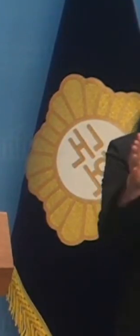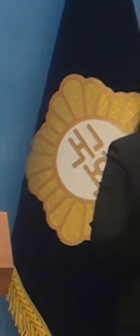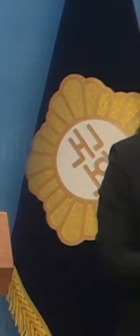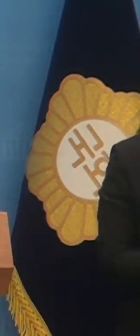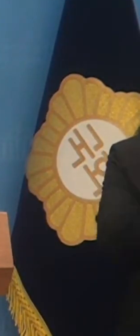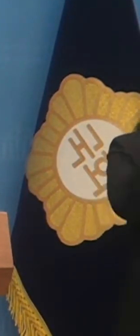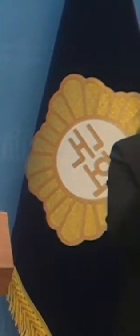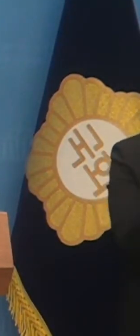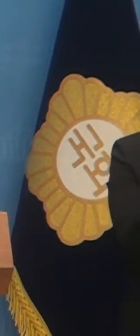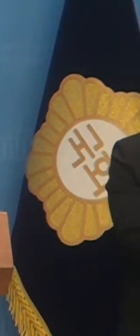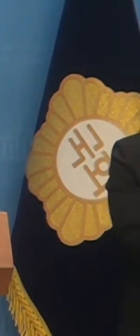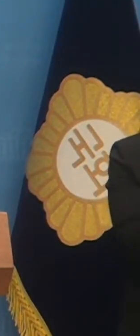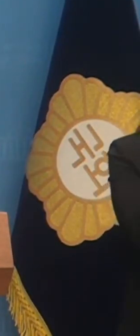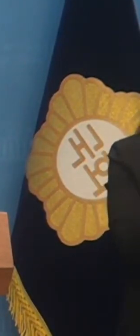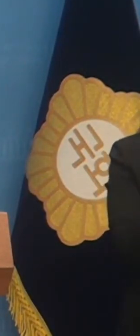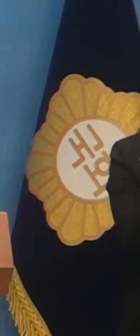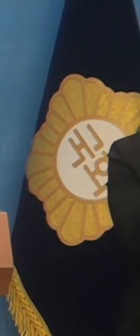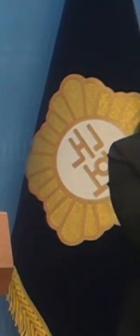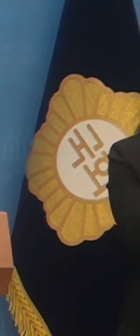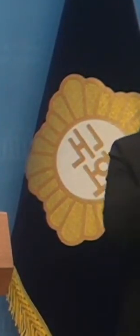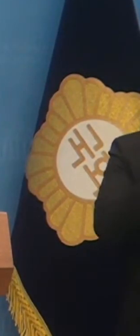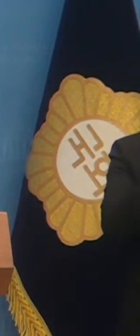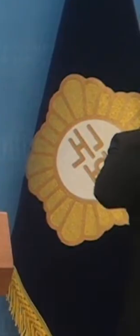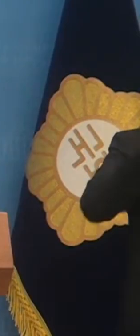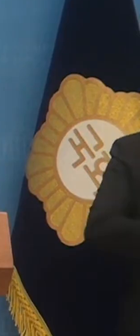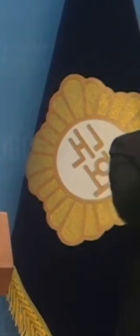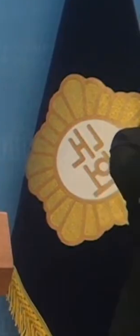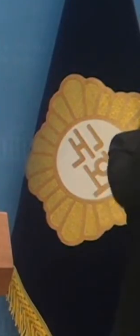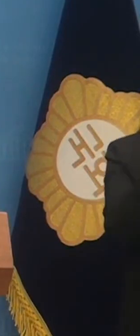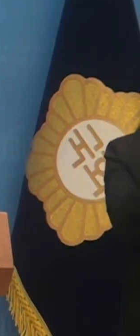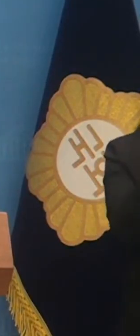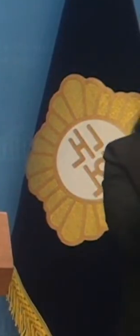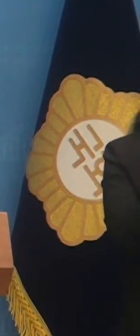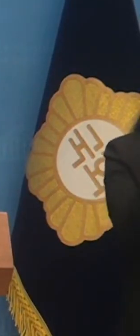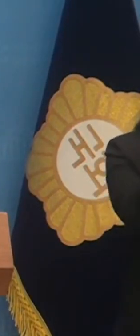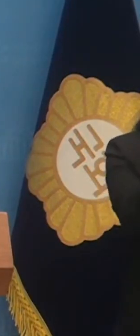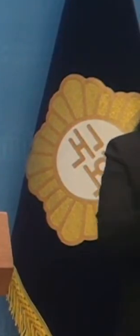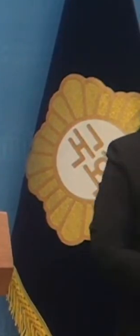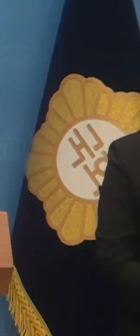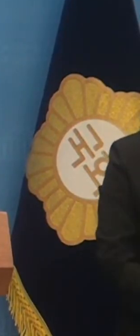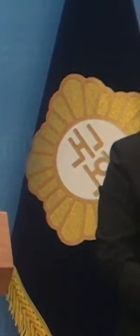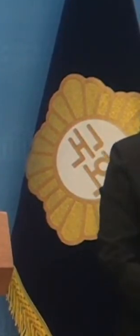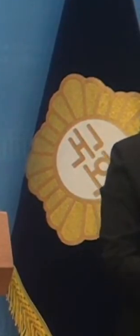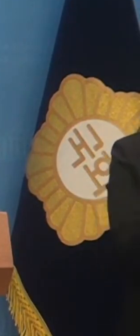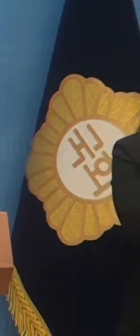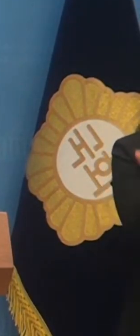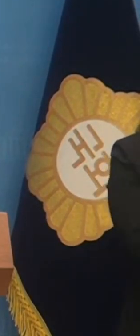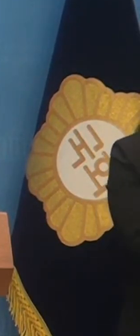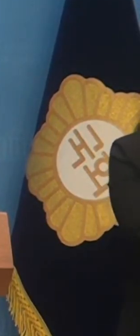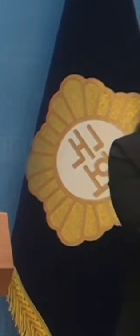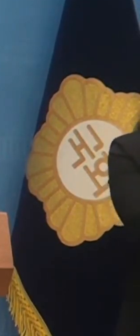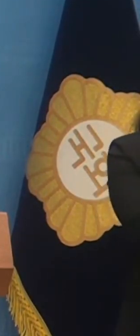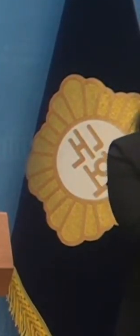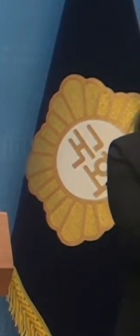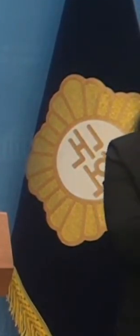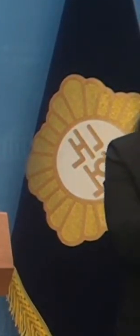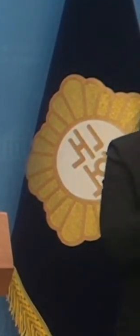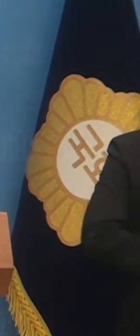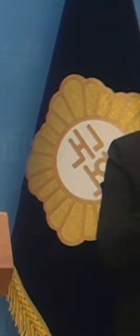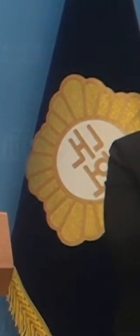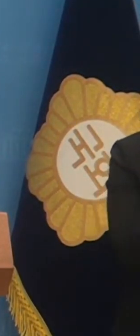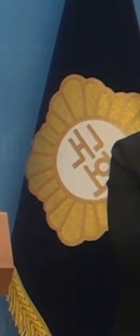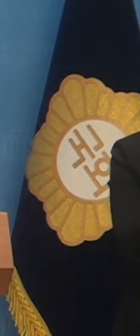시작하겠습니다. 진보당 수석 대변인 홍성입니다. 두 가지 말씀드리겠습니다. 첫 번째입니다. 국민 추천제가